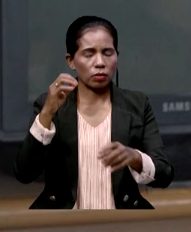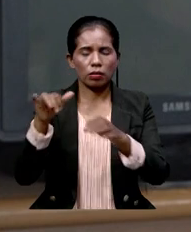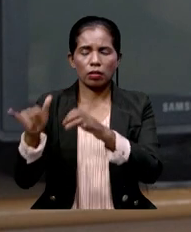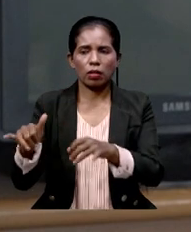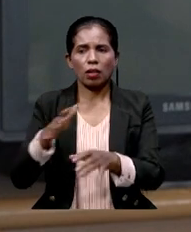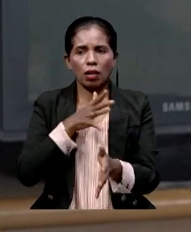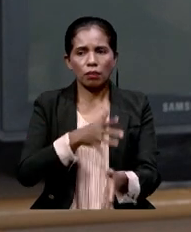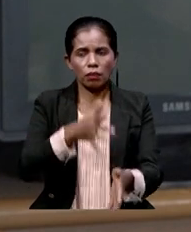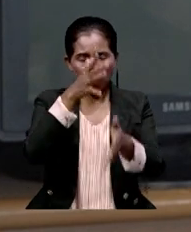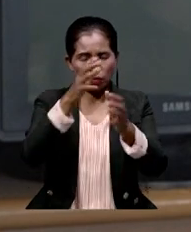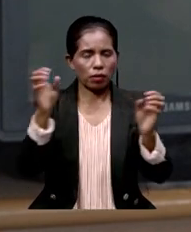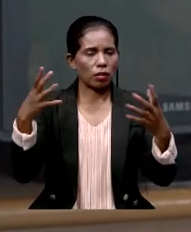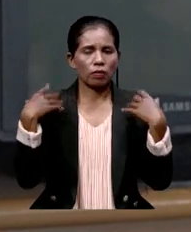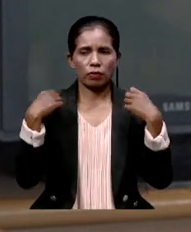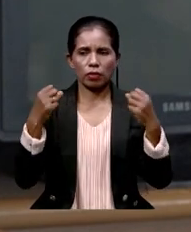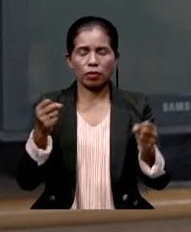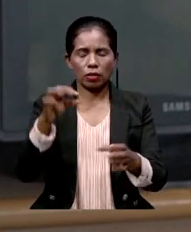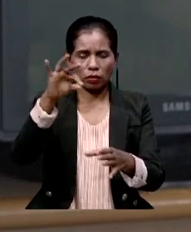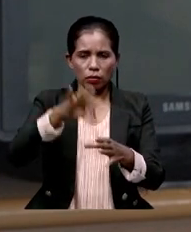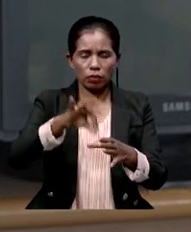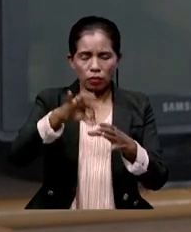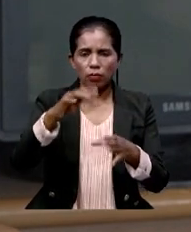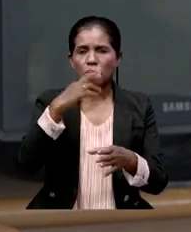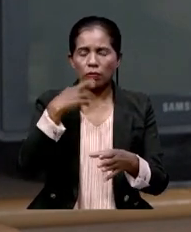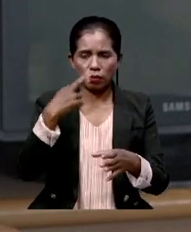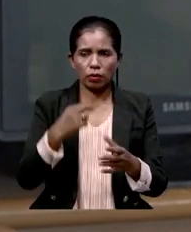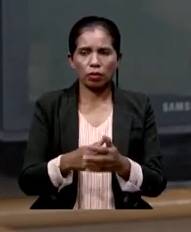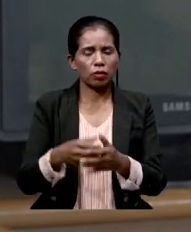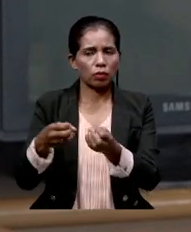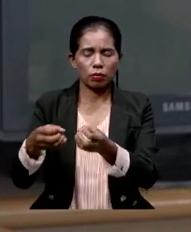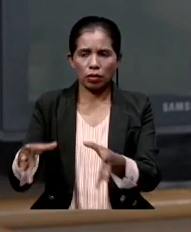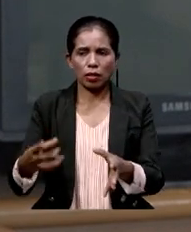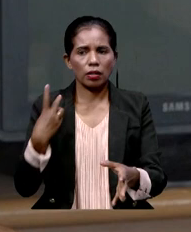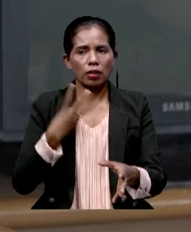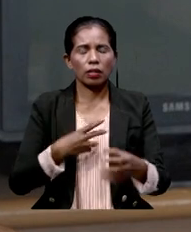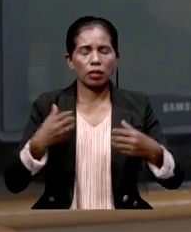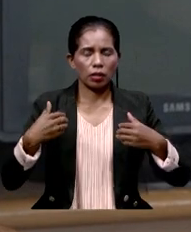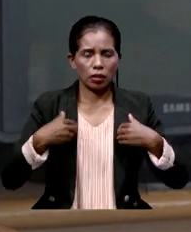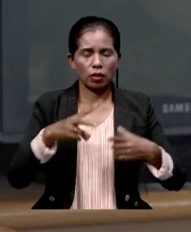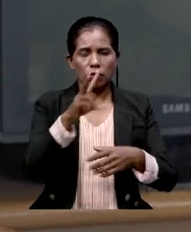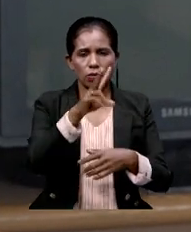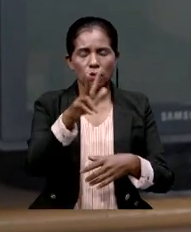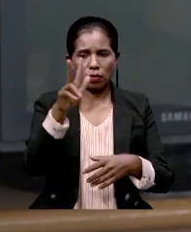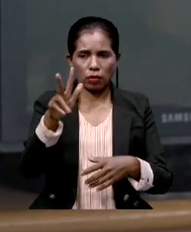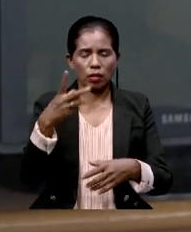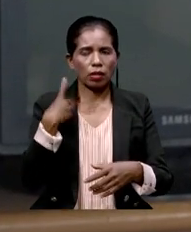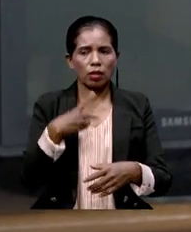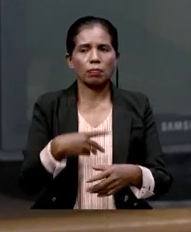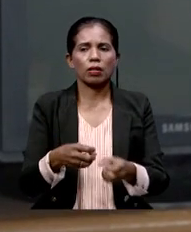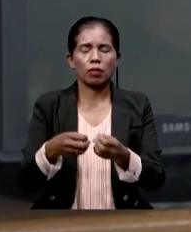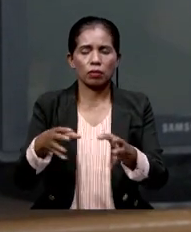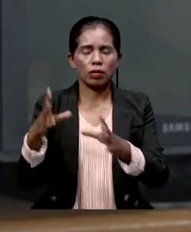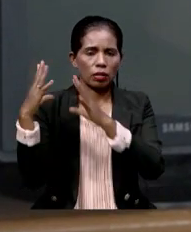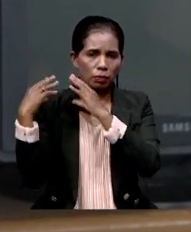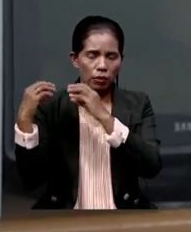sir nebe lafoi e forsa ona atu hal nata rado nata abon nadu. Ite iha opsaun rua tu lui dan sana mak ami husi experience